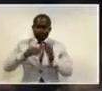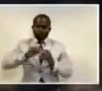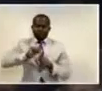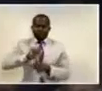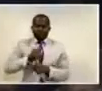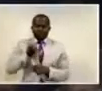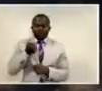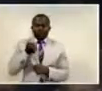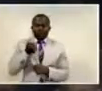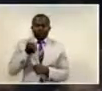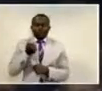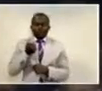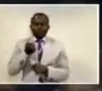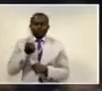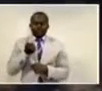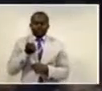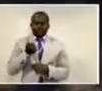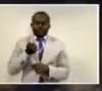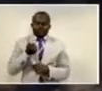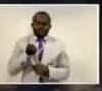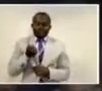ubwacu